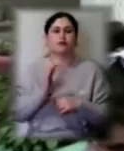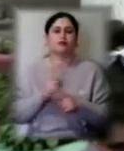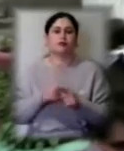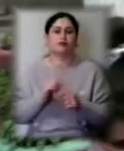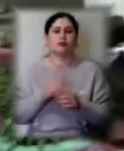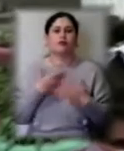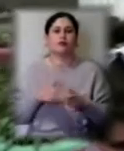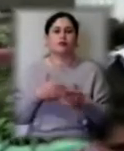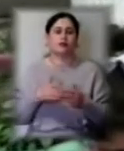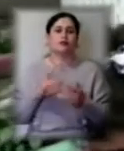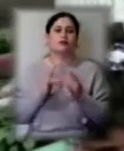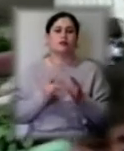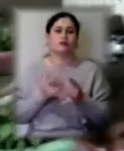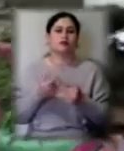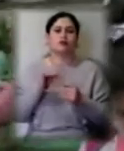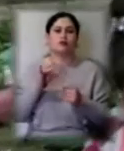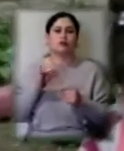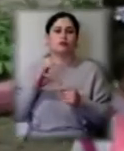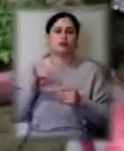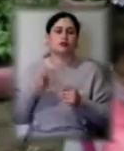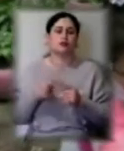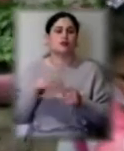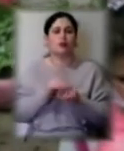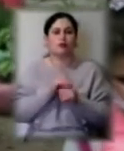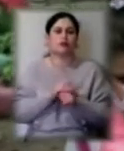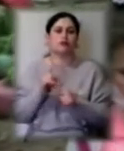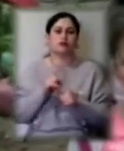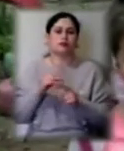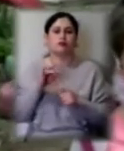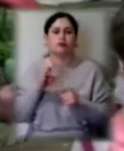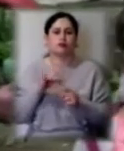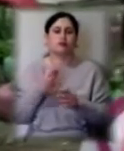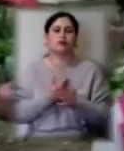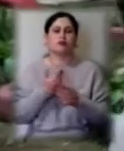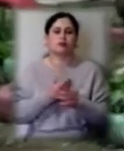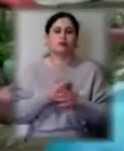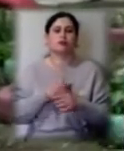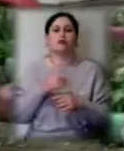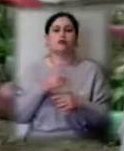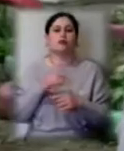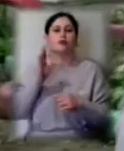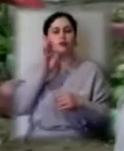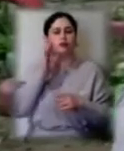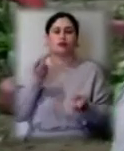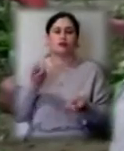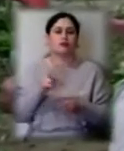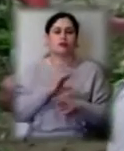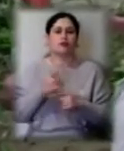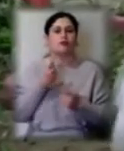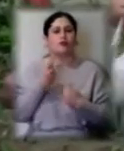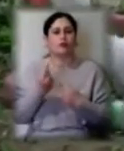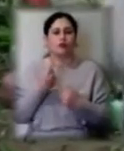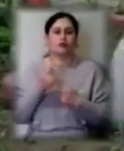інтерната цюрюпінського, що молодці, що вони допомагають хлопцям, не залишають один на один з